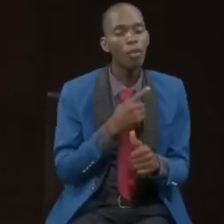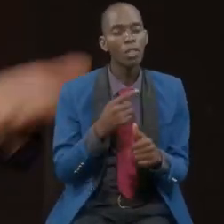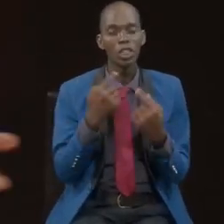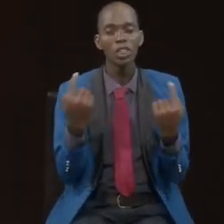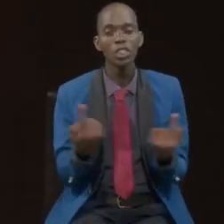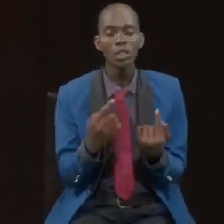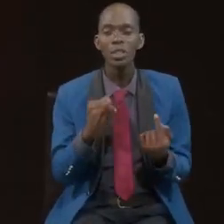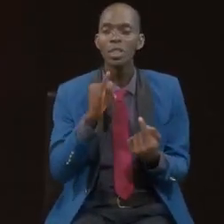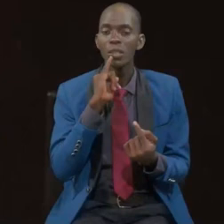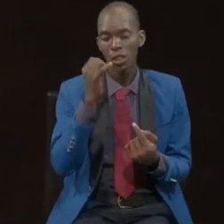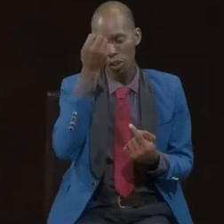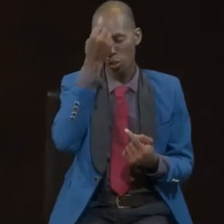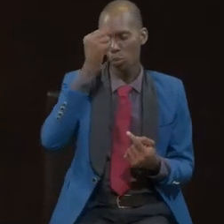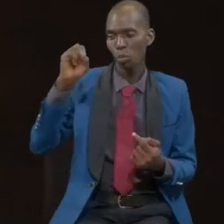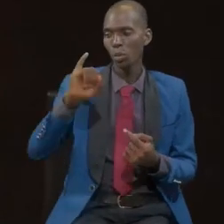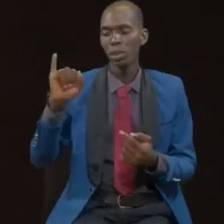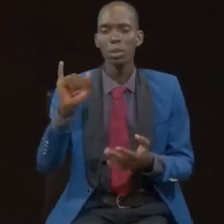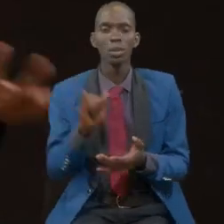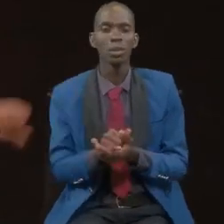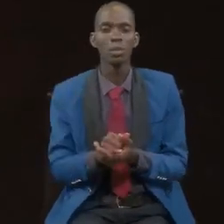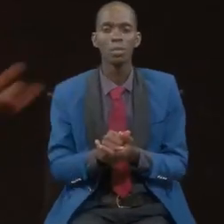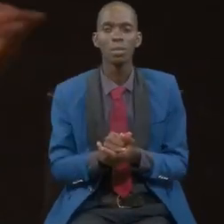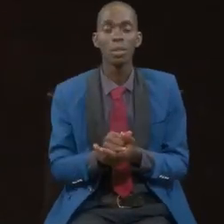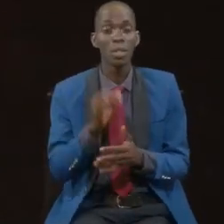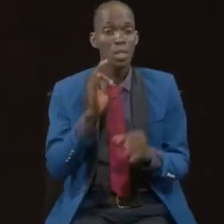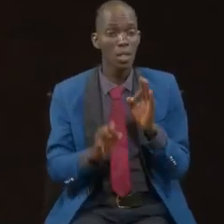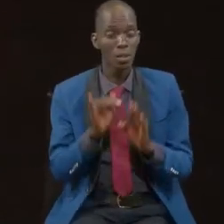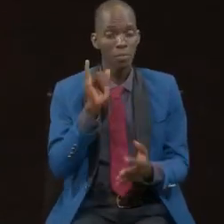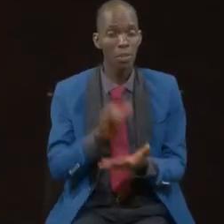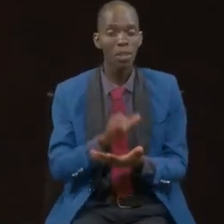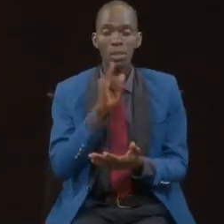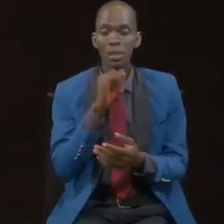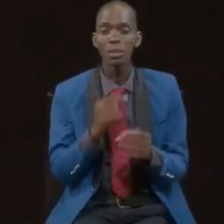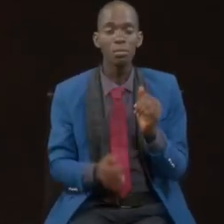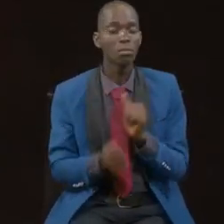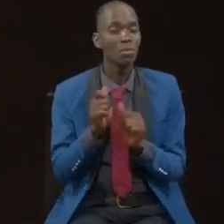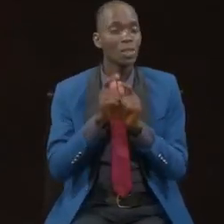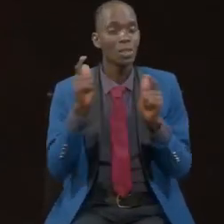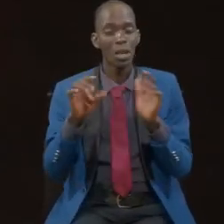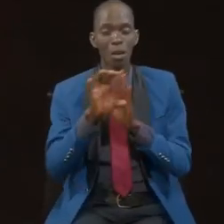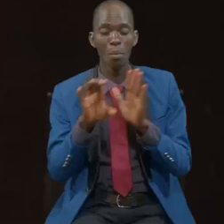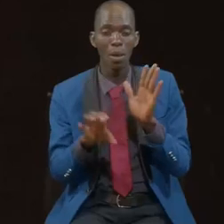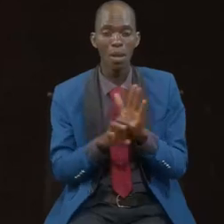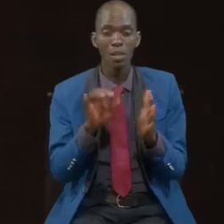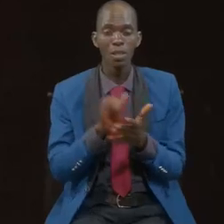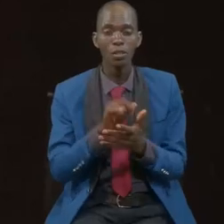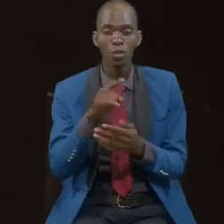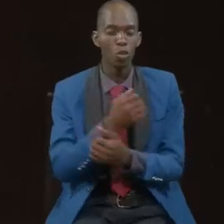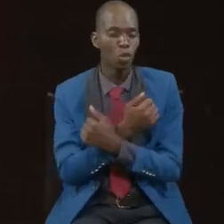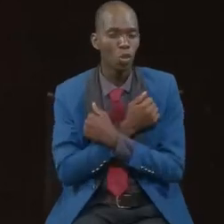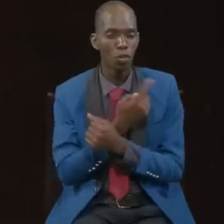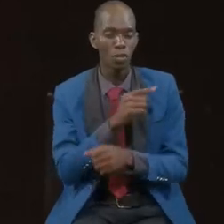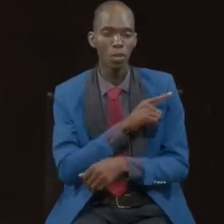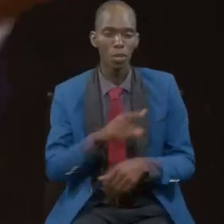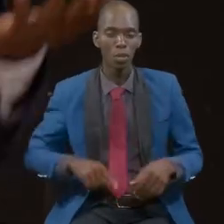de désobéir à cela, transgresser contre cela. C'est le grand commandement que vous aimez le